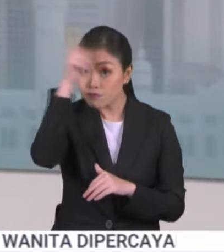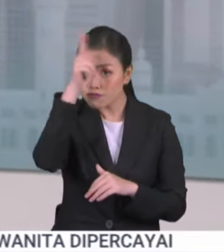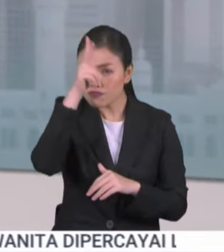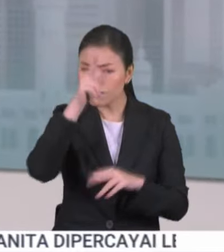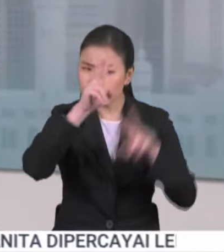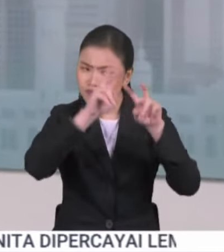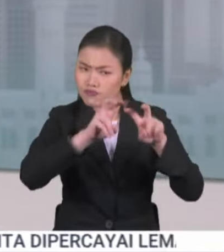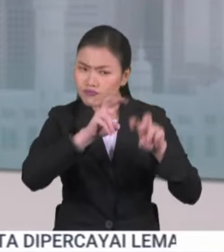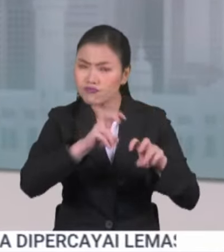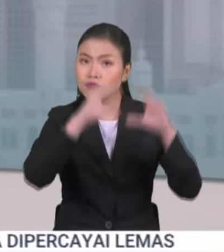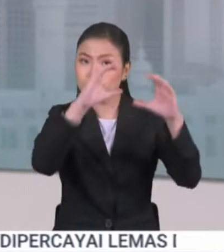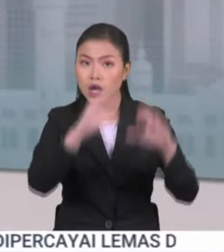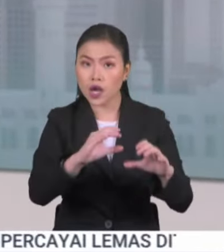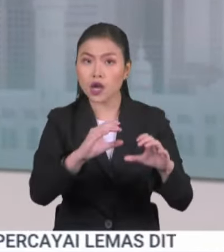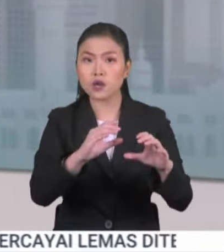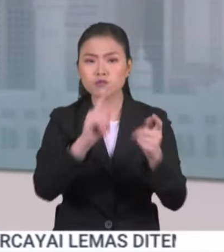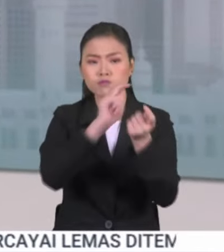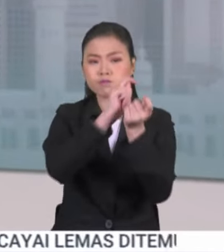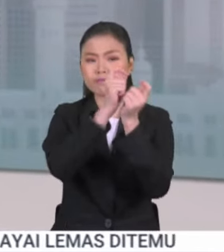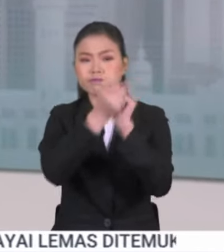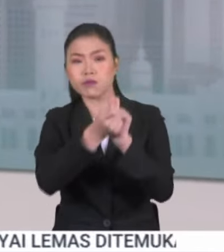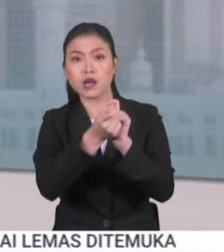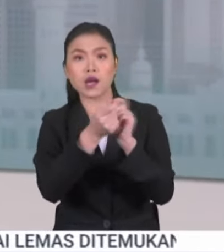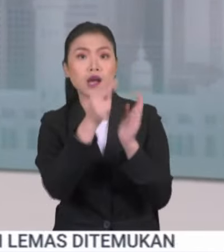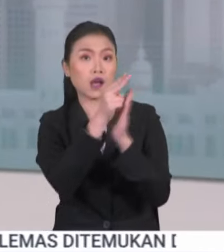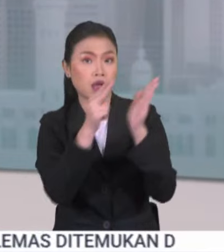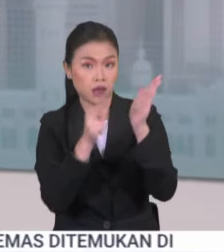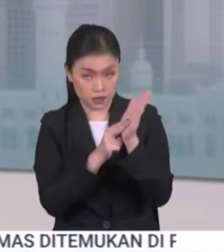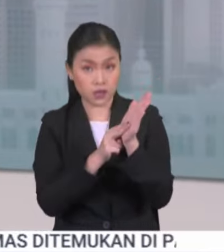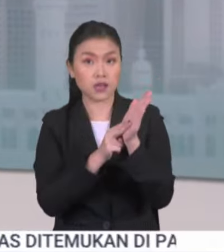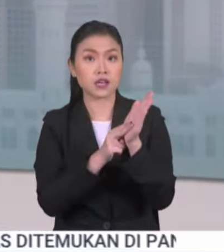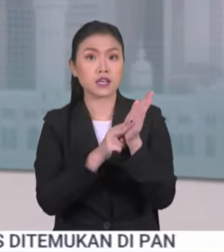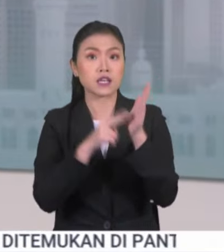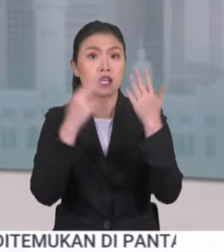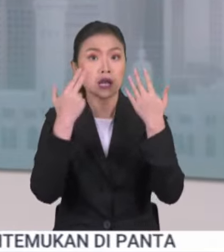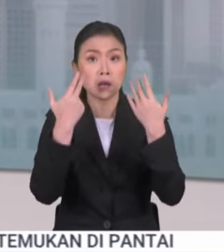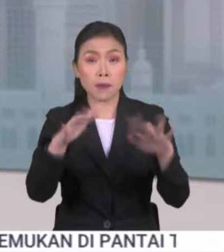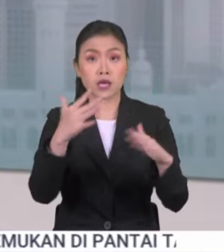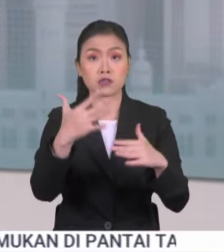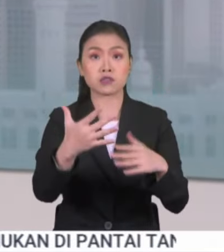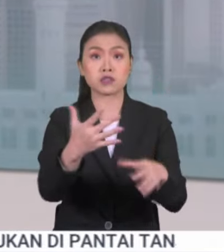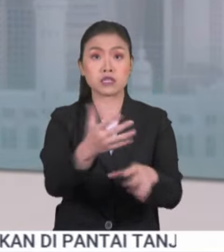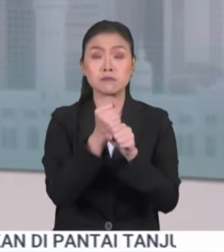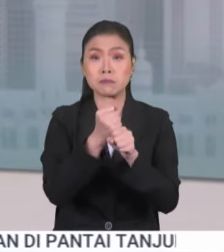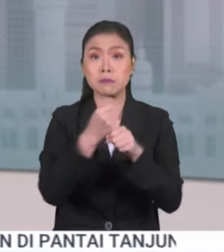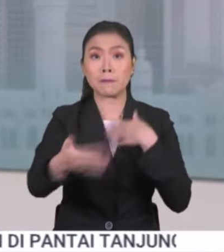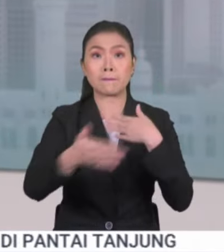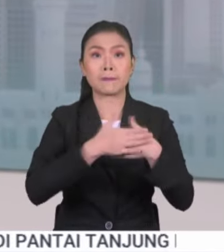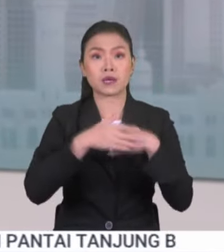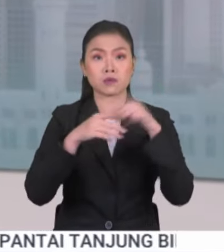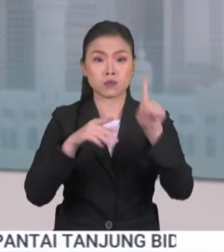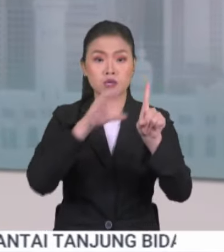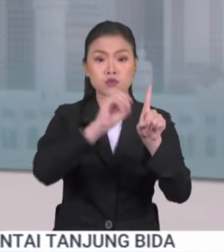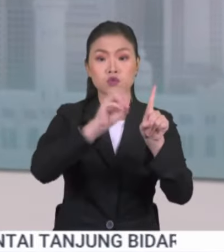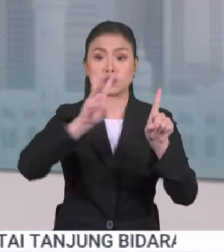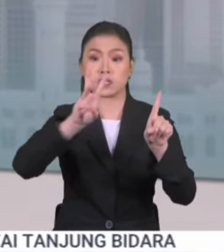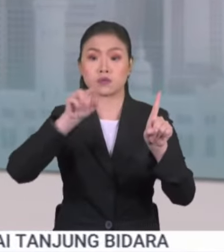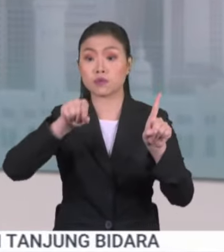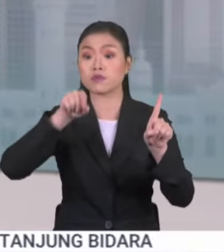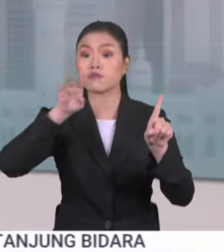Kerajaan sedang meneliti langkah untuk meminda undang-undang susulan pemulangan semula